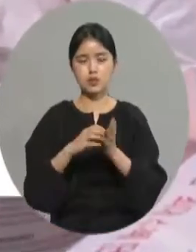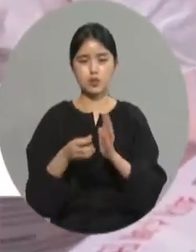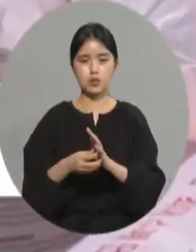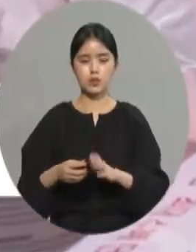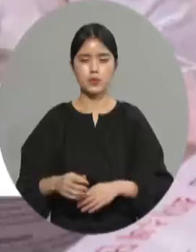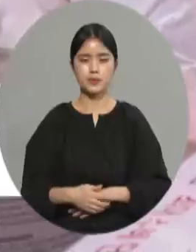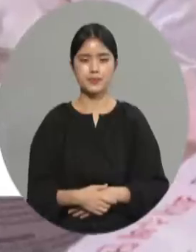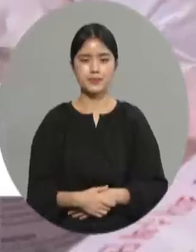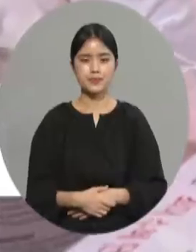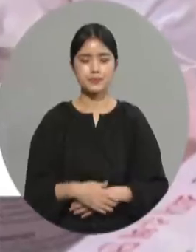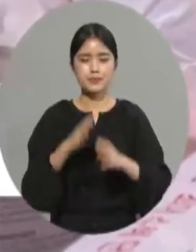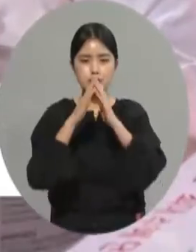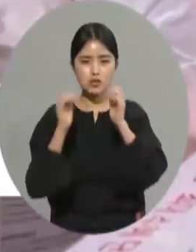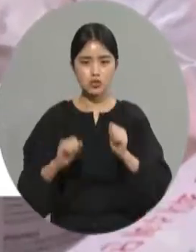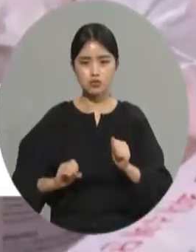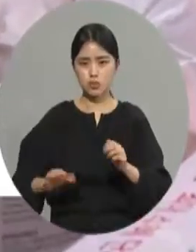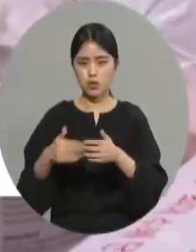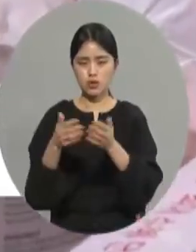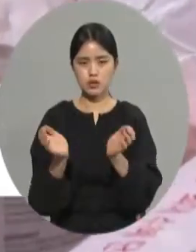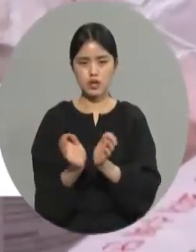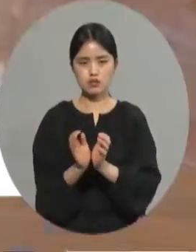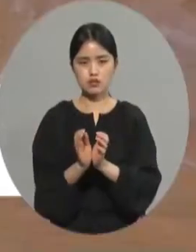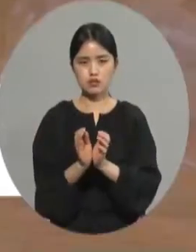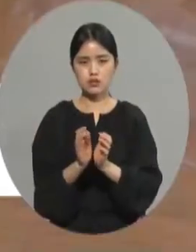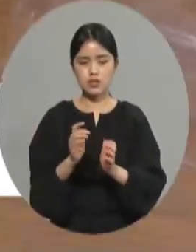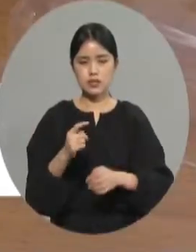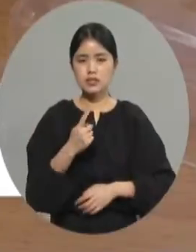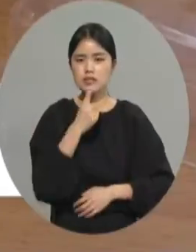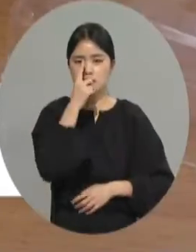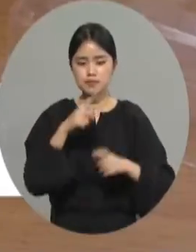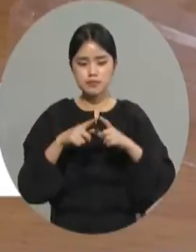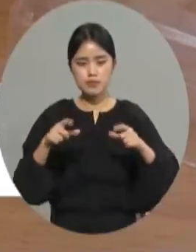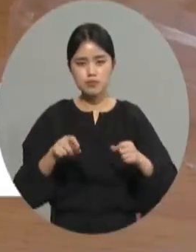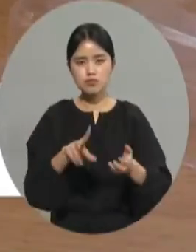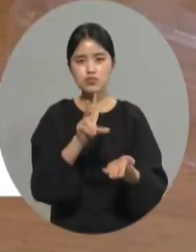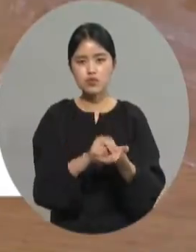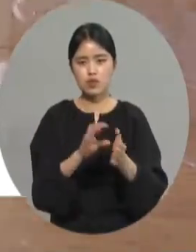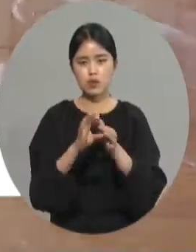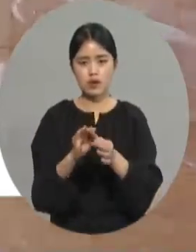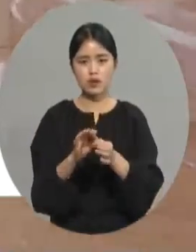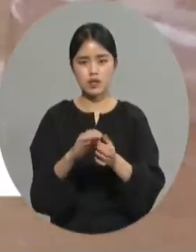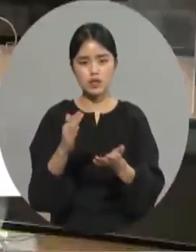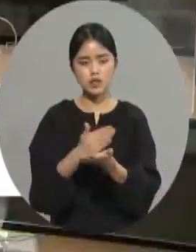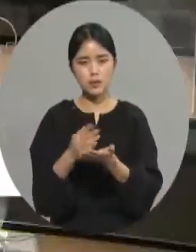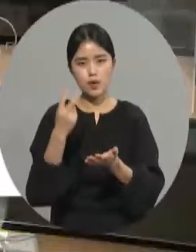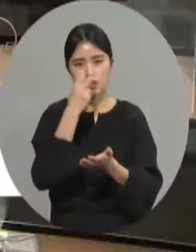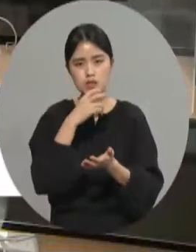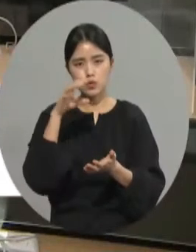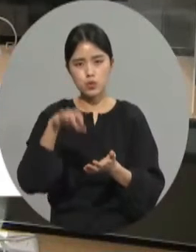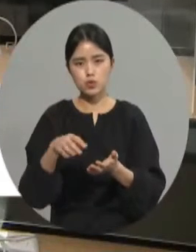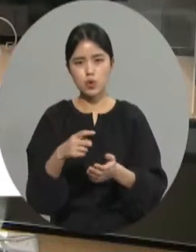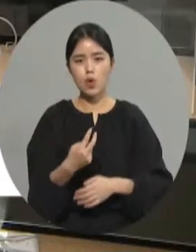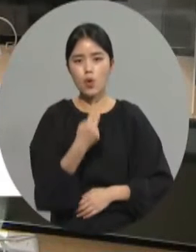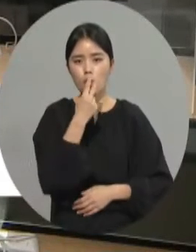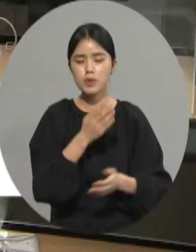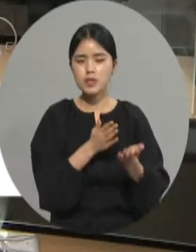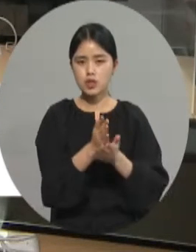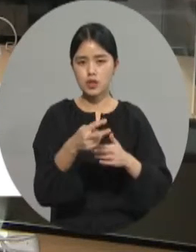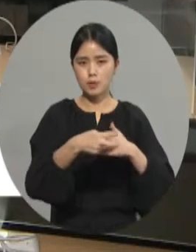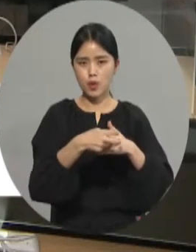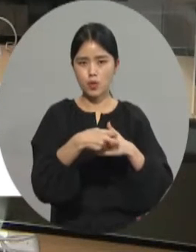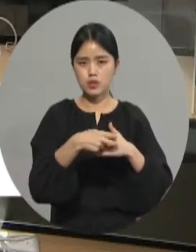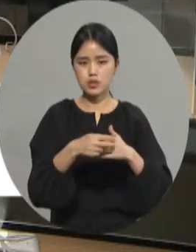있습니다 청력도 보건당국은 자가 검사 키트 문제와 관련해서 선별 실 요소와 호흡기 전단 클리닉 등